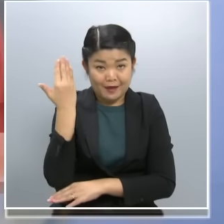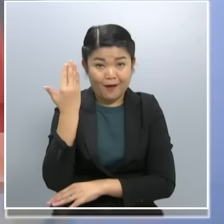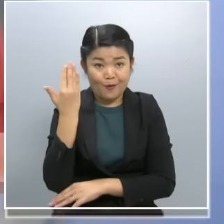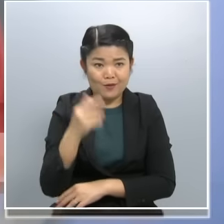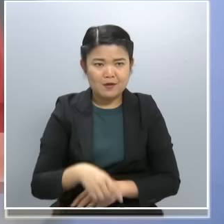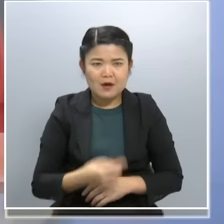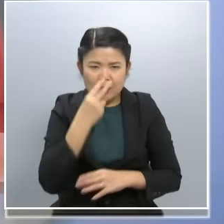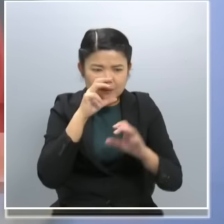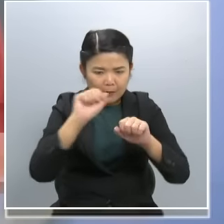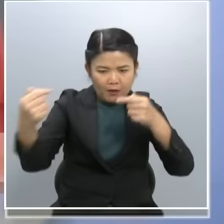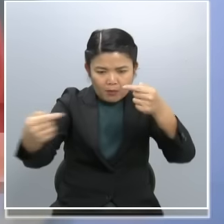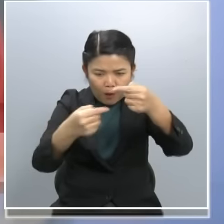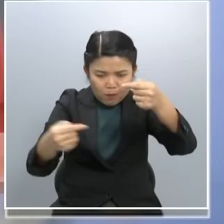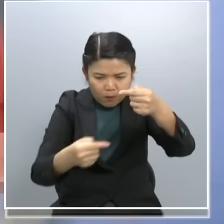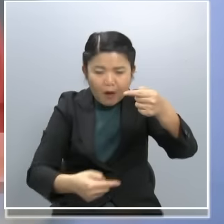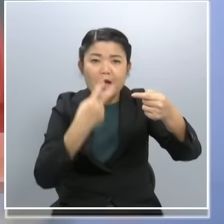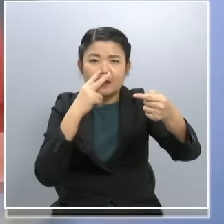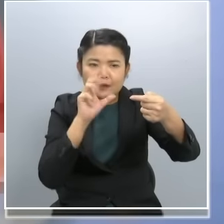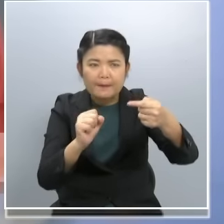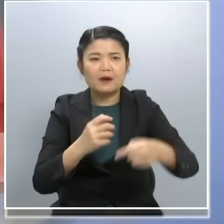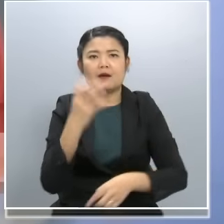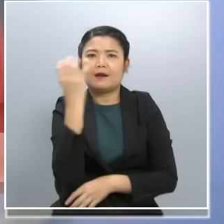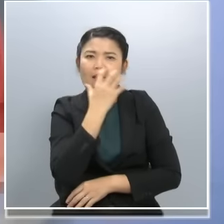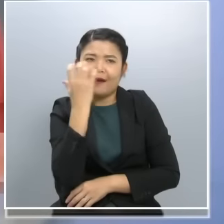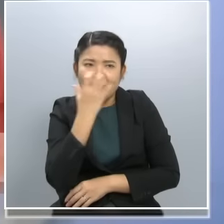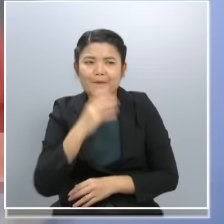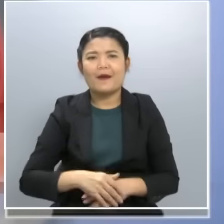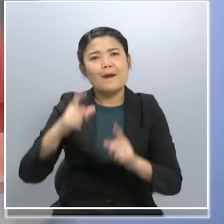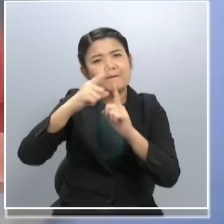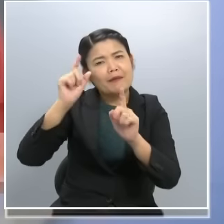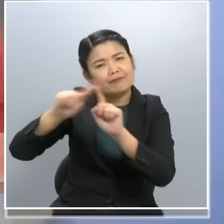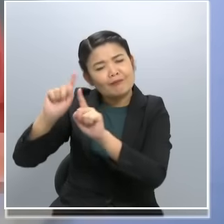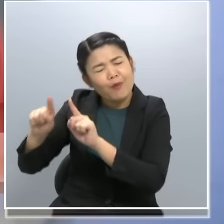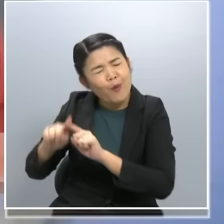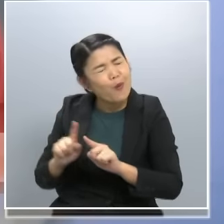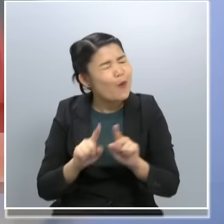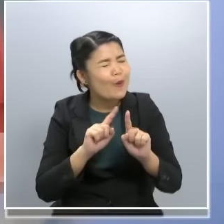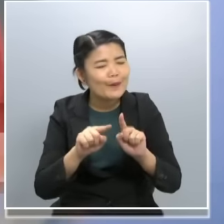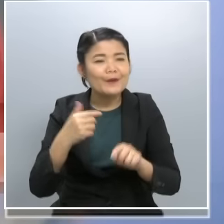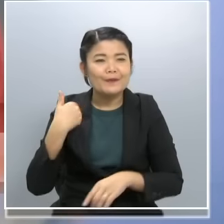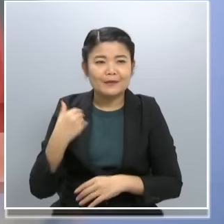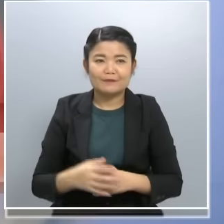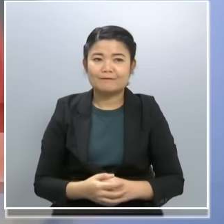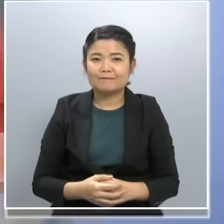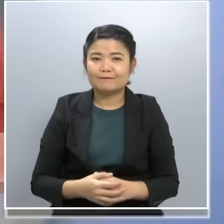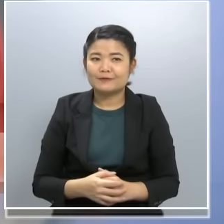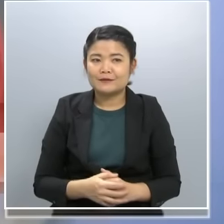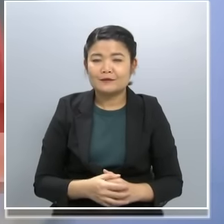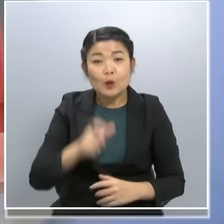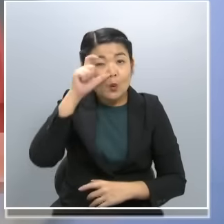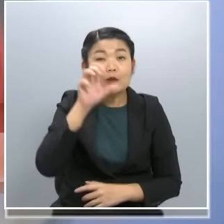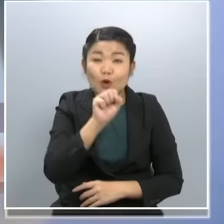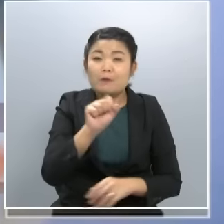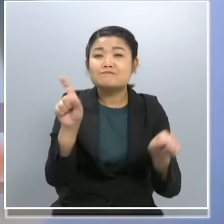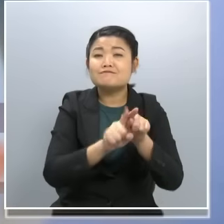คอมเมนต์แล้วก็แล้วก็นึกขำฮอีซ้อขยี้ข่าวเอ้ยพเหลากหลายหรือแม้กระทั่งพยุทธเองเนี่ยต้องบอกแบบนี้นะ